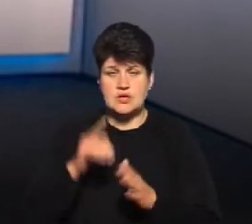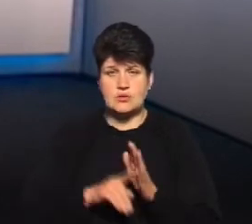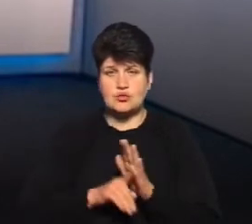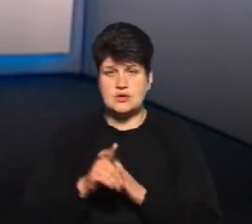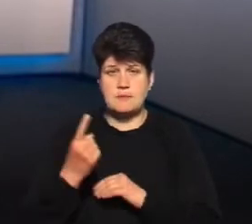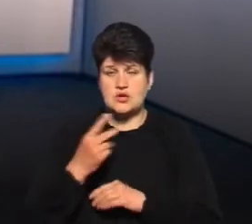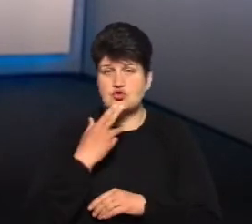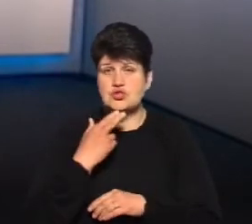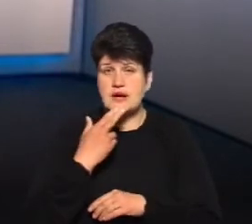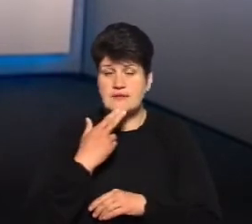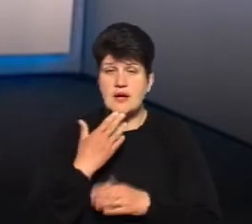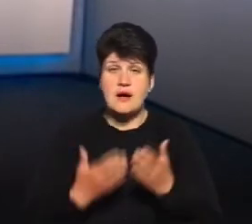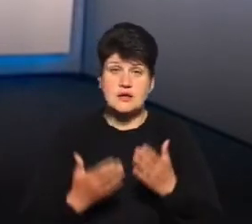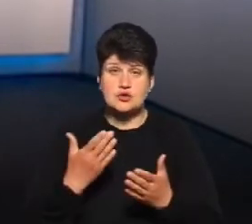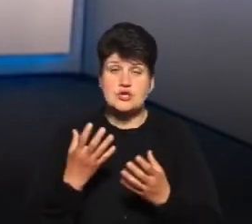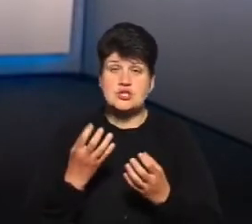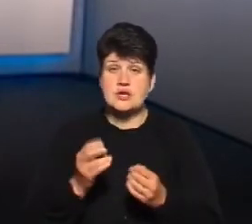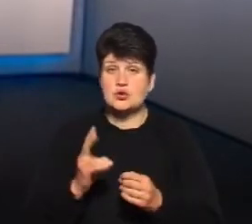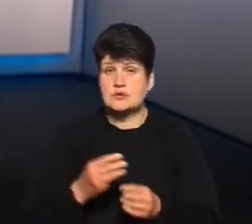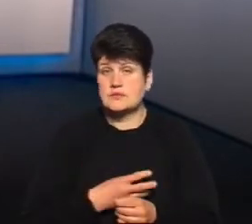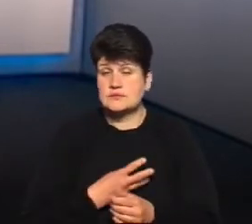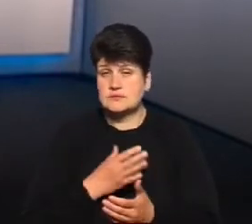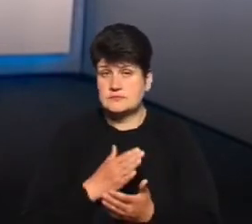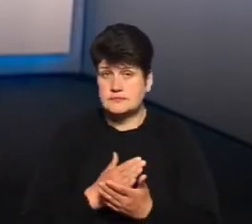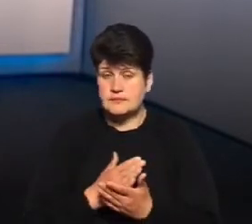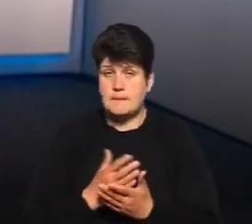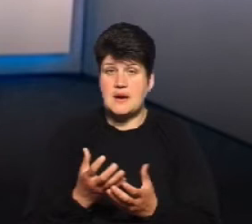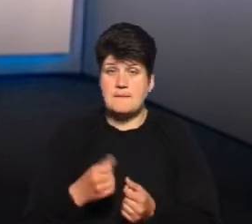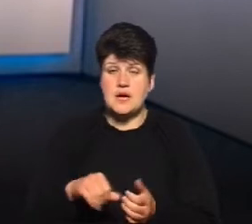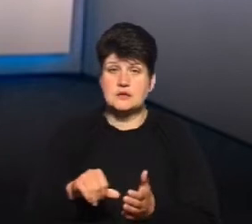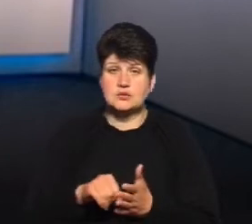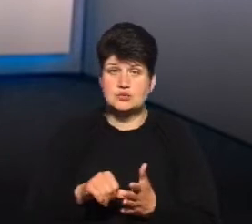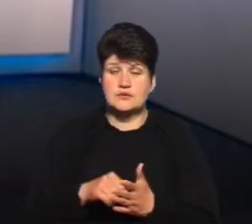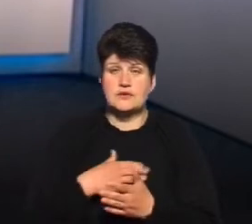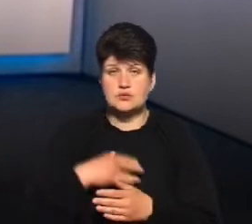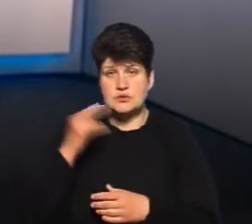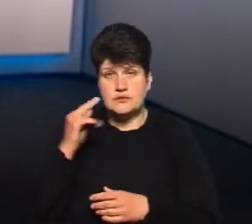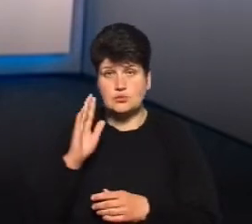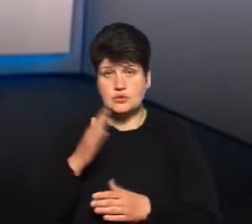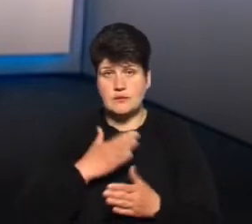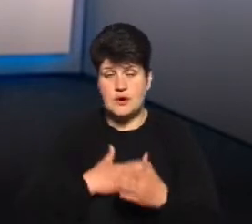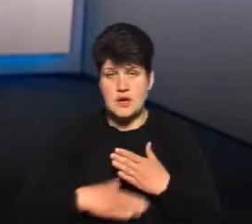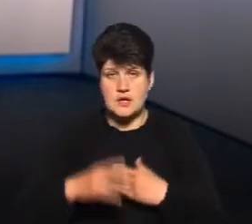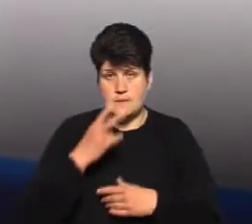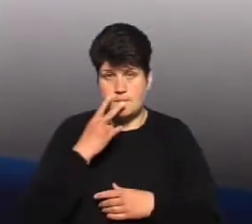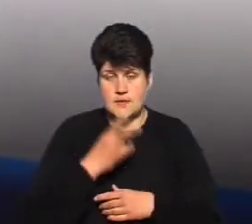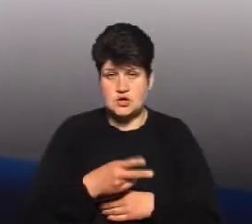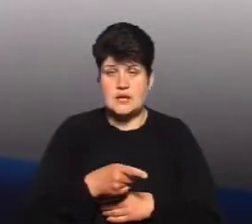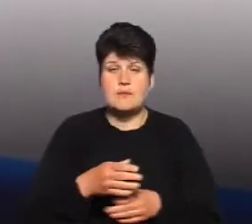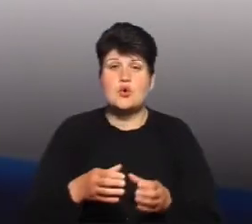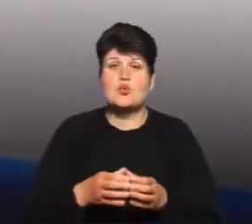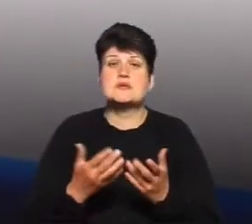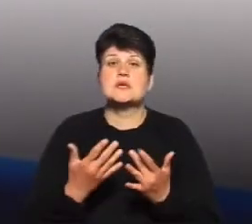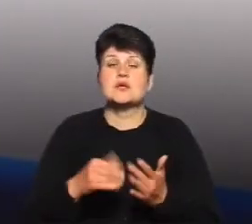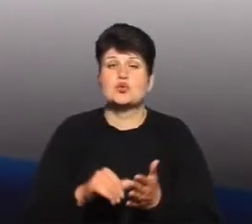червня, але якщо хтось виявить бажання приймати участь в нашому навчанні, будемо раді бачити. А там от група скільки учасників